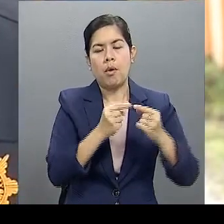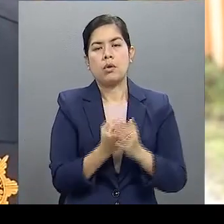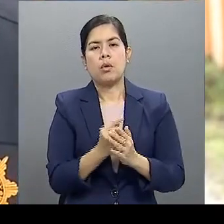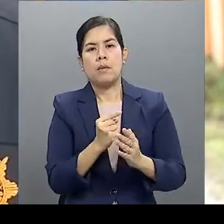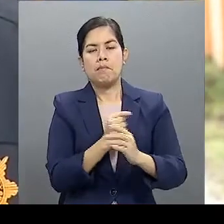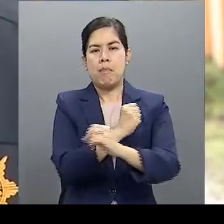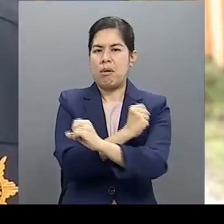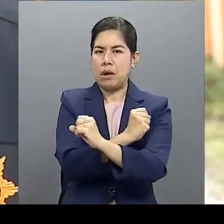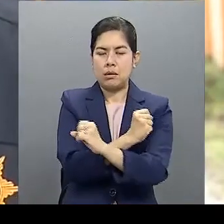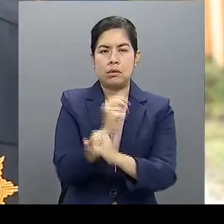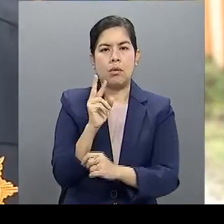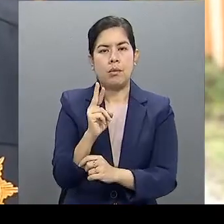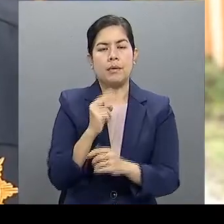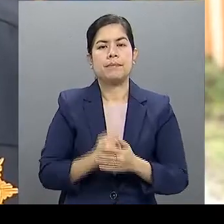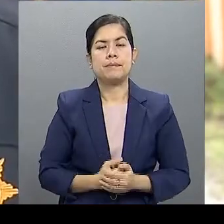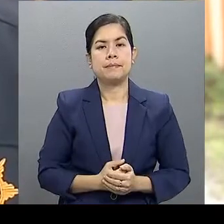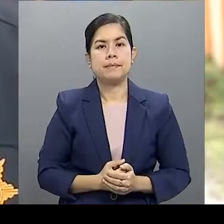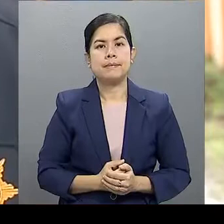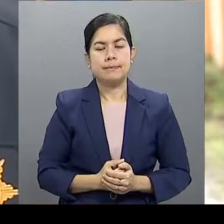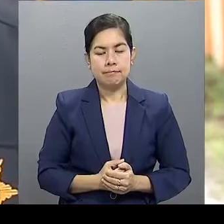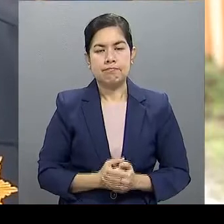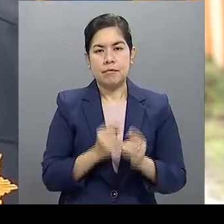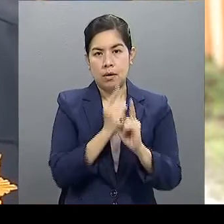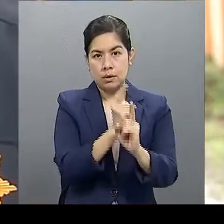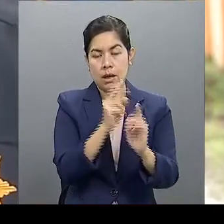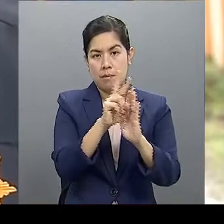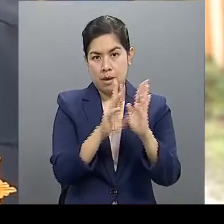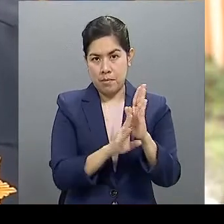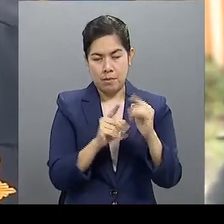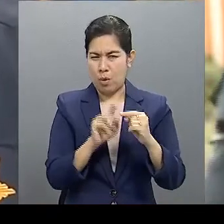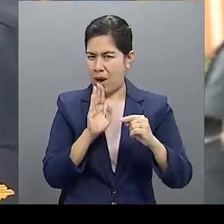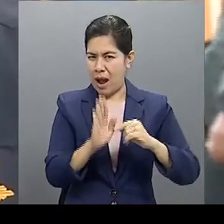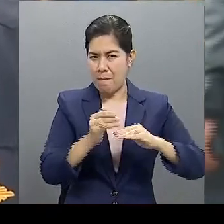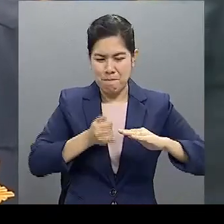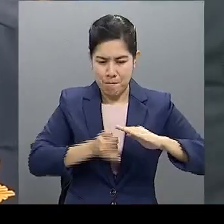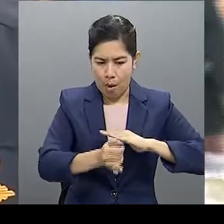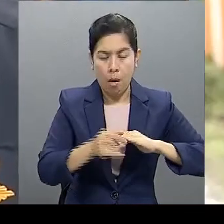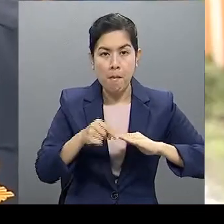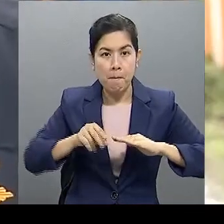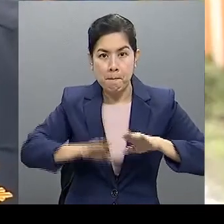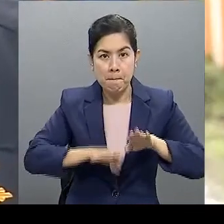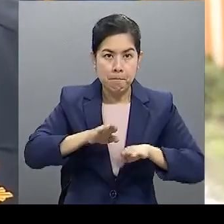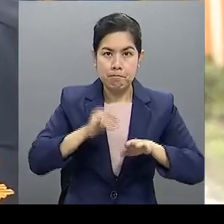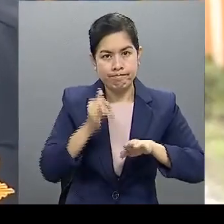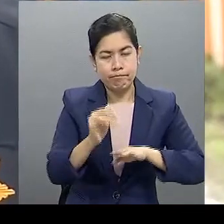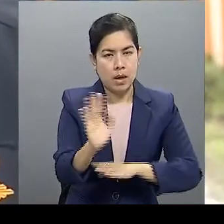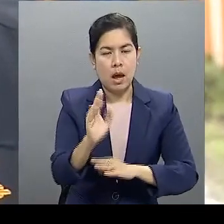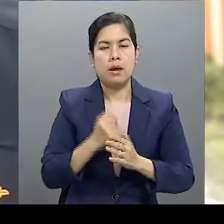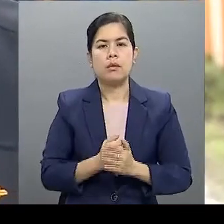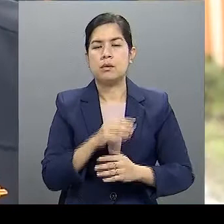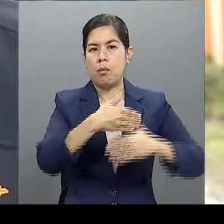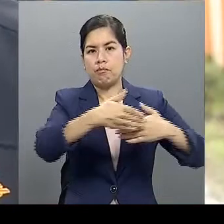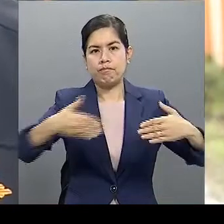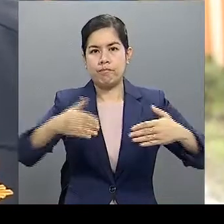ตามมาตรการที่ห้ามข้ามโดยเด็ดขาดโดยให้ความร่วมมือห้ามข้ามแล้วก็ห้ามบุค